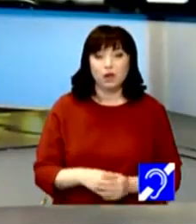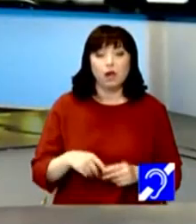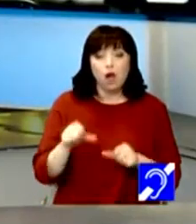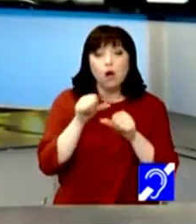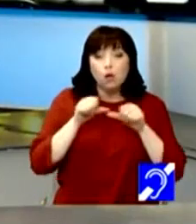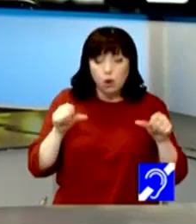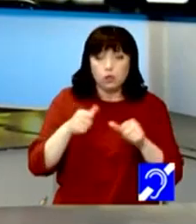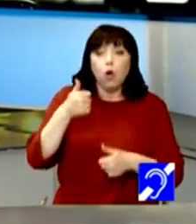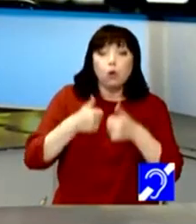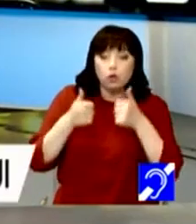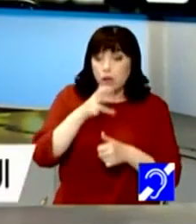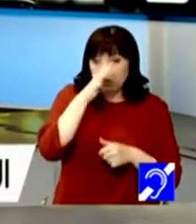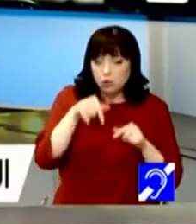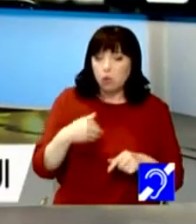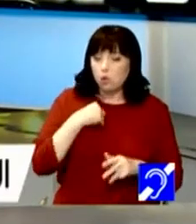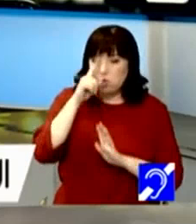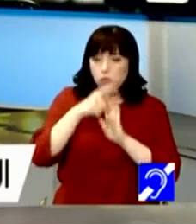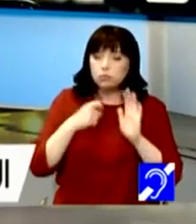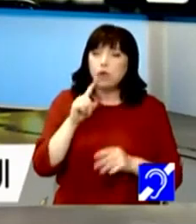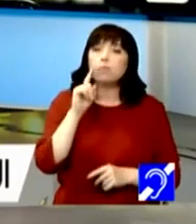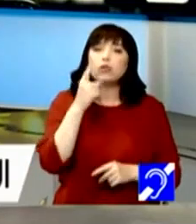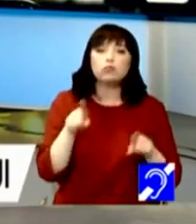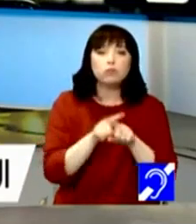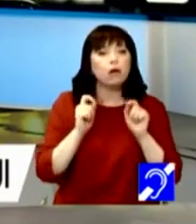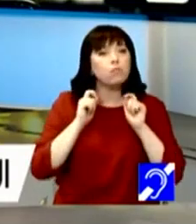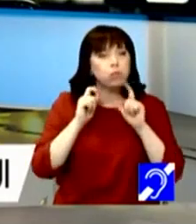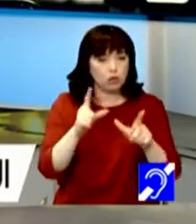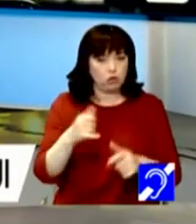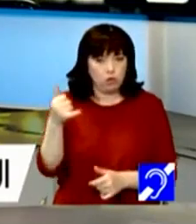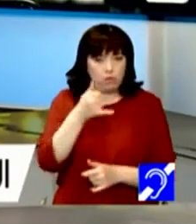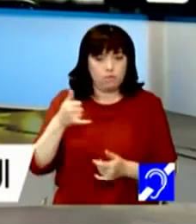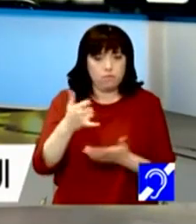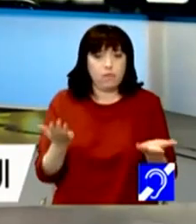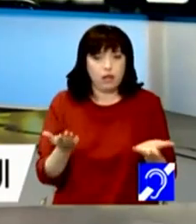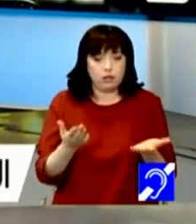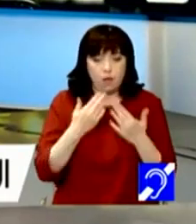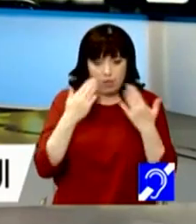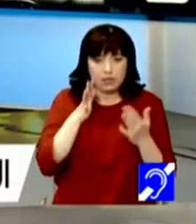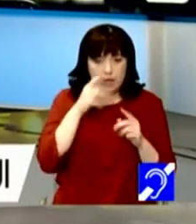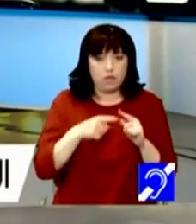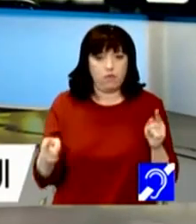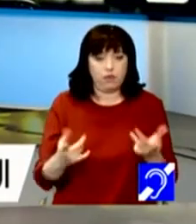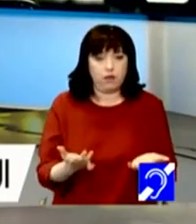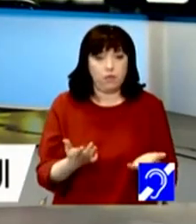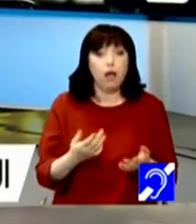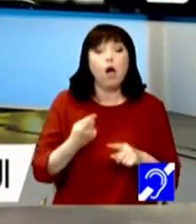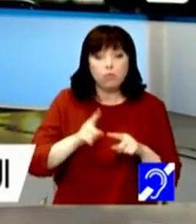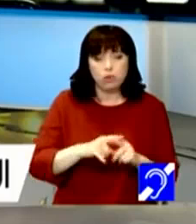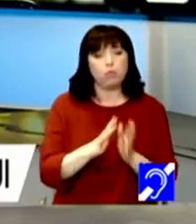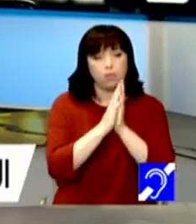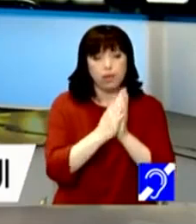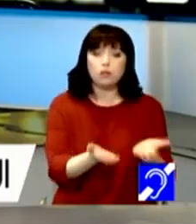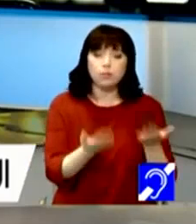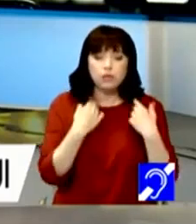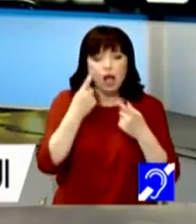Consiliul Concurenței de la Chișinău vrea să afle de ce s-a scumpit atât de mult uleiul alimentar în ultima perioadă. De aceea a cerut documente